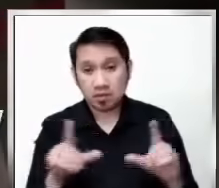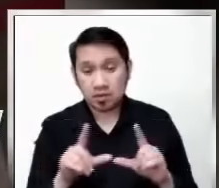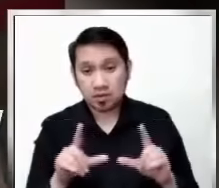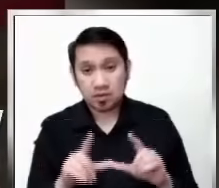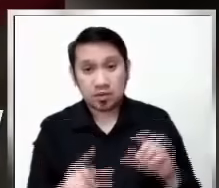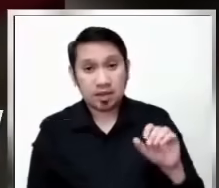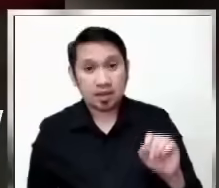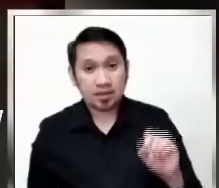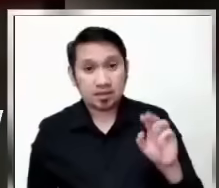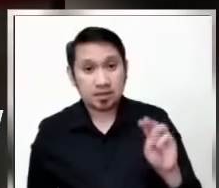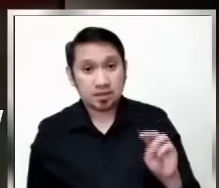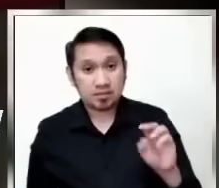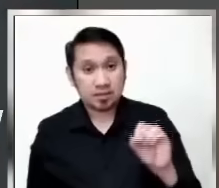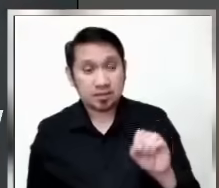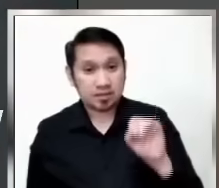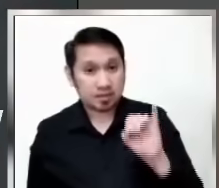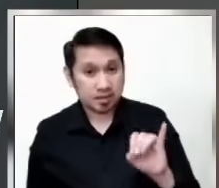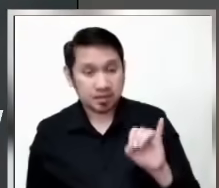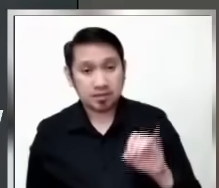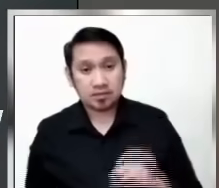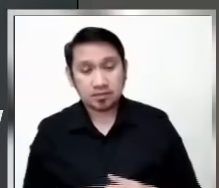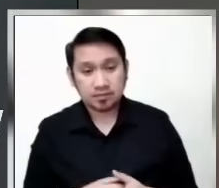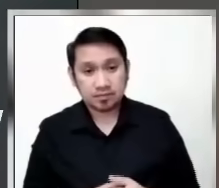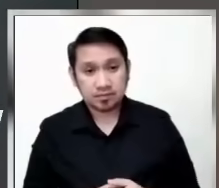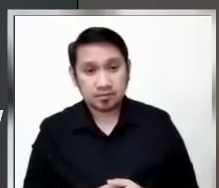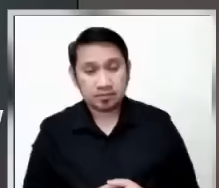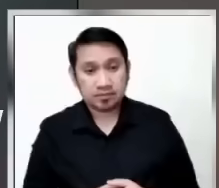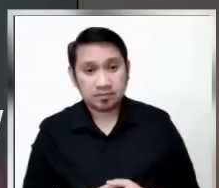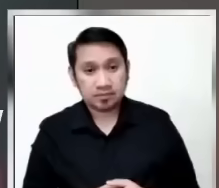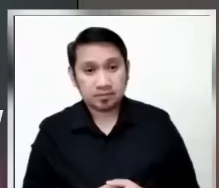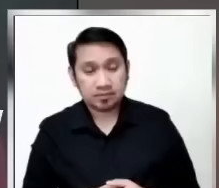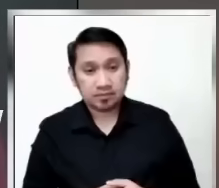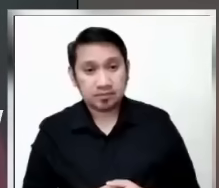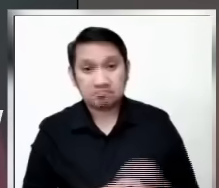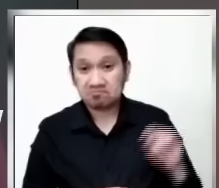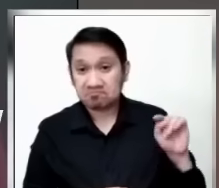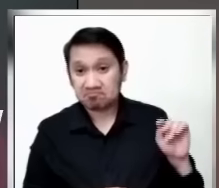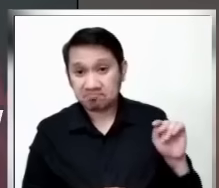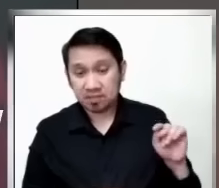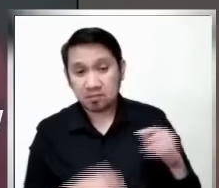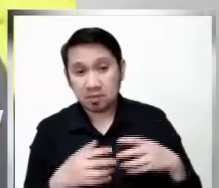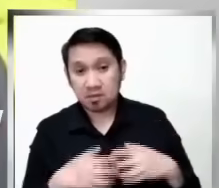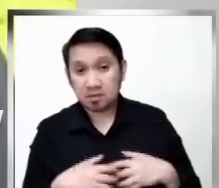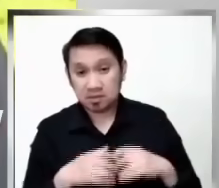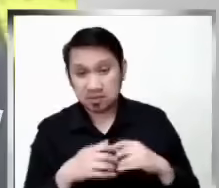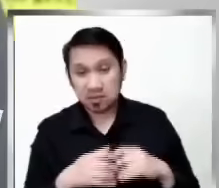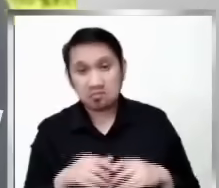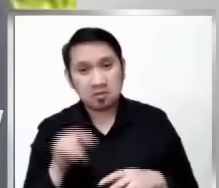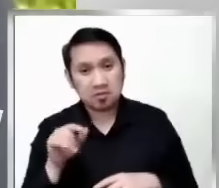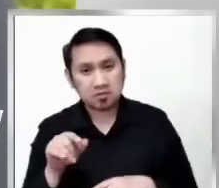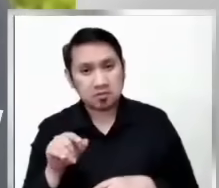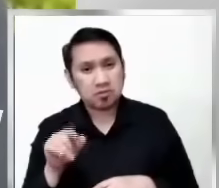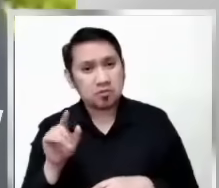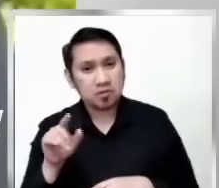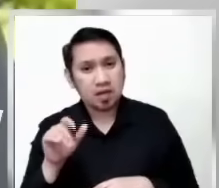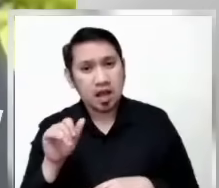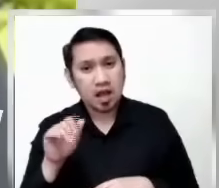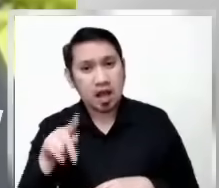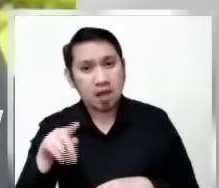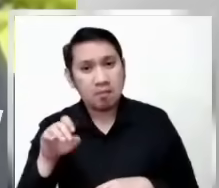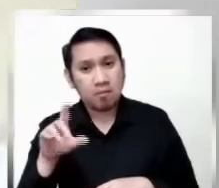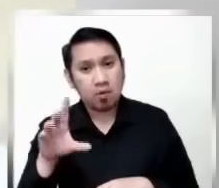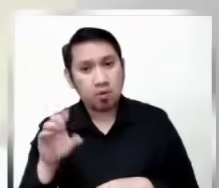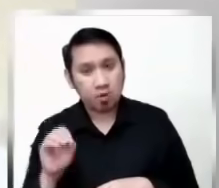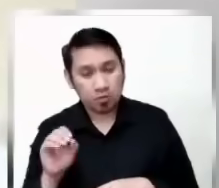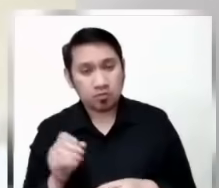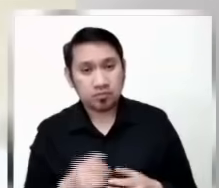o Sonshine Media Network International. Ito ang TV station na itinatag ni Pastor Apollo Quiboloy, kilalang spiritual advisor